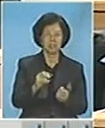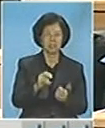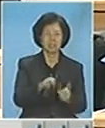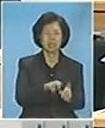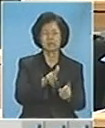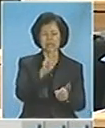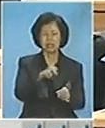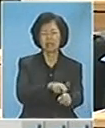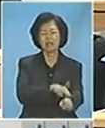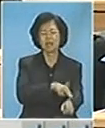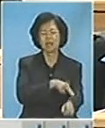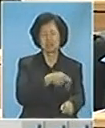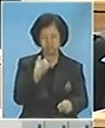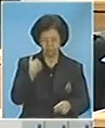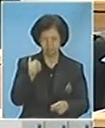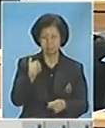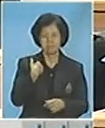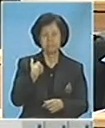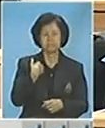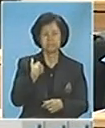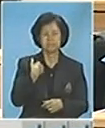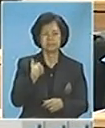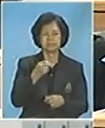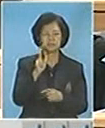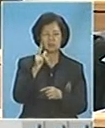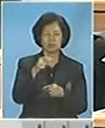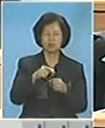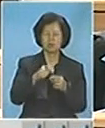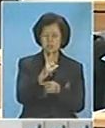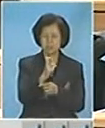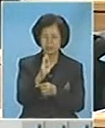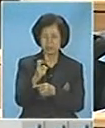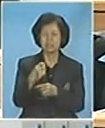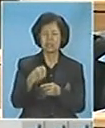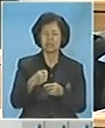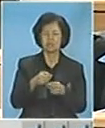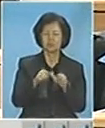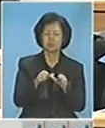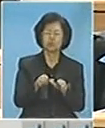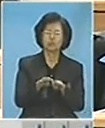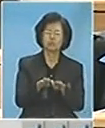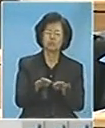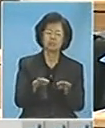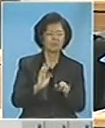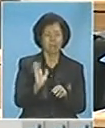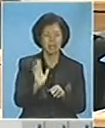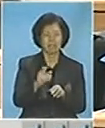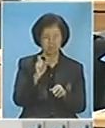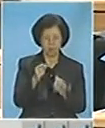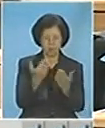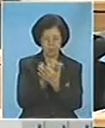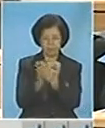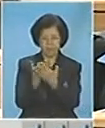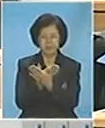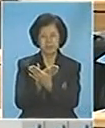านๆไปเนี่ยมันก็อาจจะมีข้อบกพร่องนะคะมันหยุดนิ่งไม่ได้ก็จำเป็นที่จะต้องมีการเปลี่ยนแปลงไปบ้